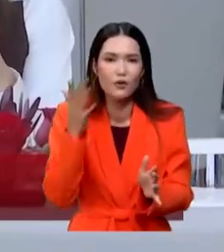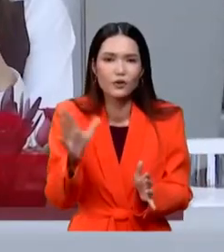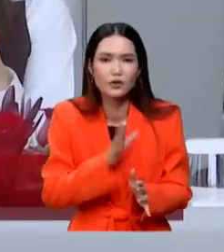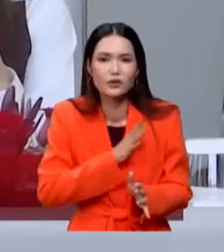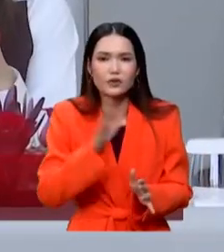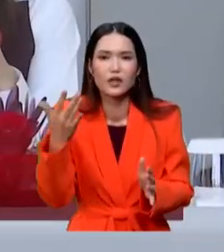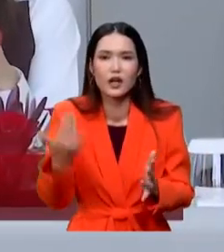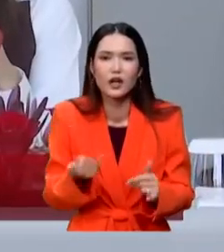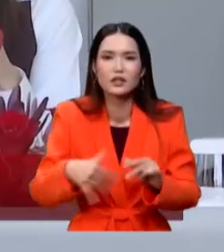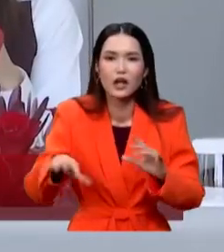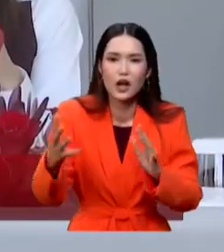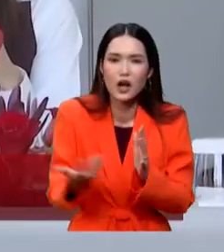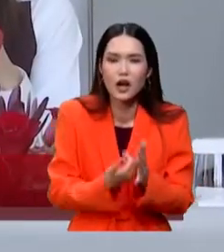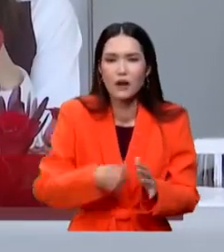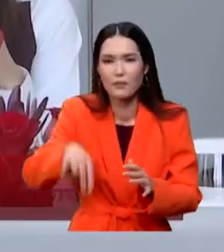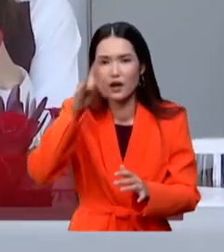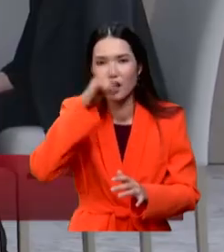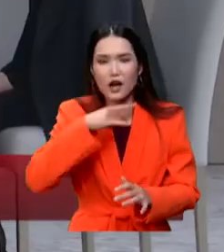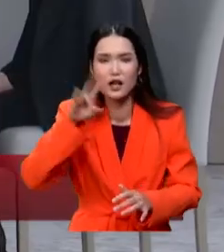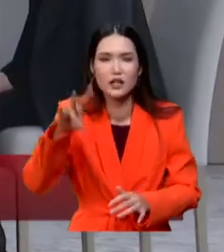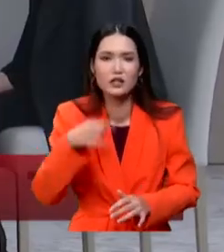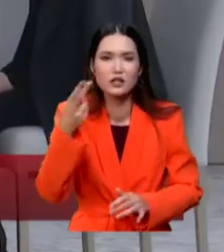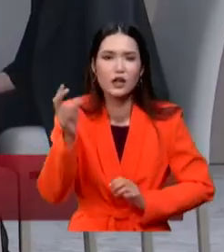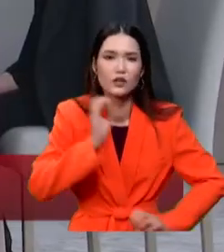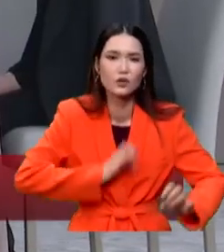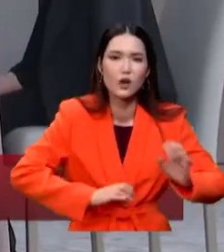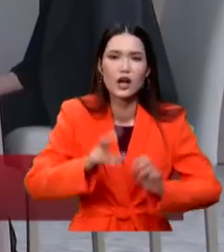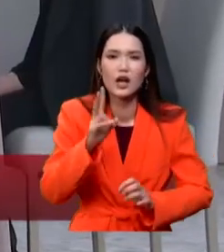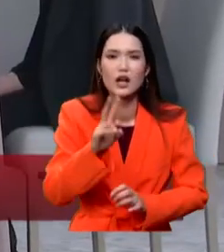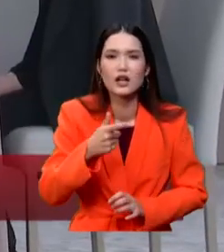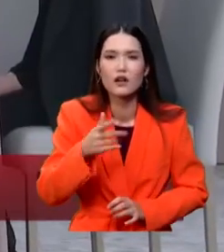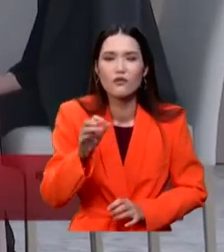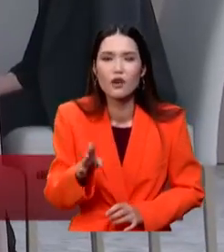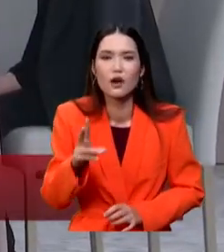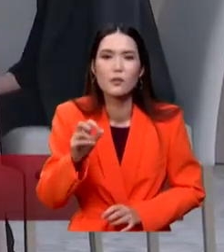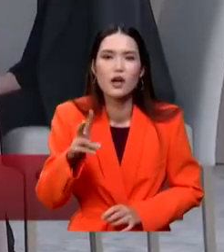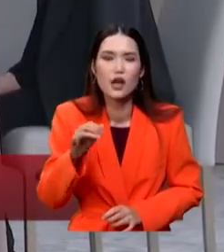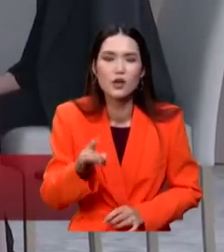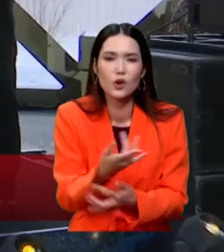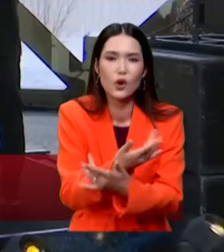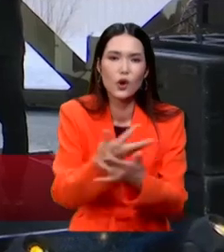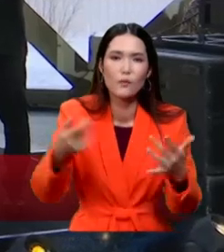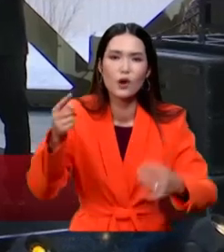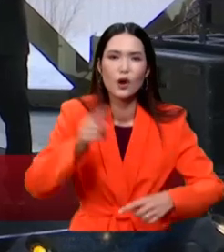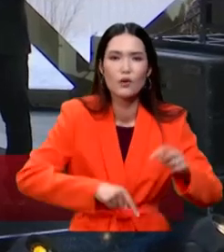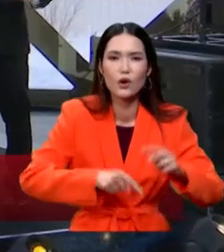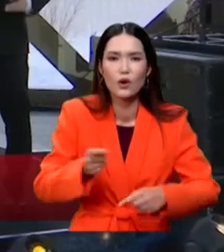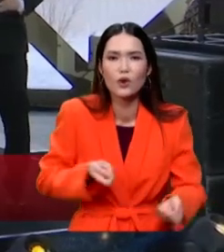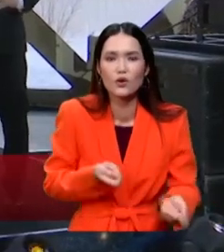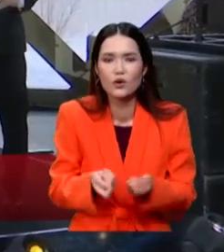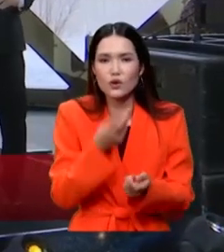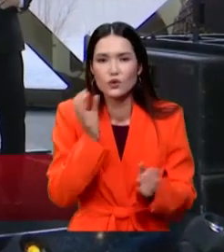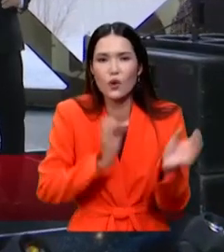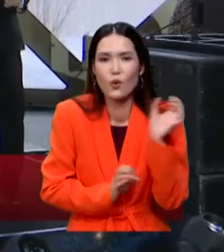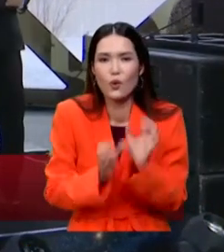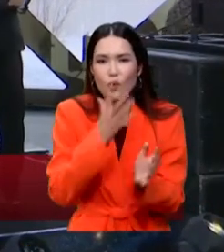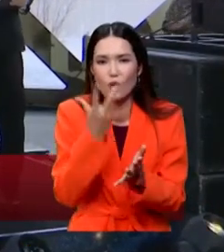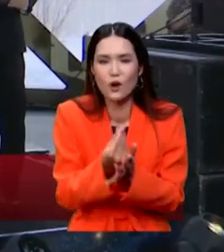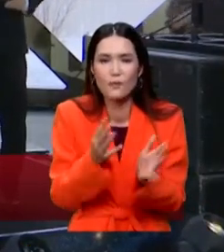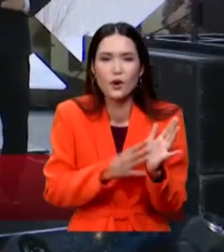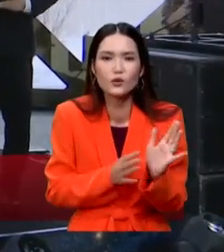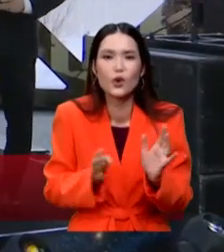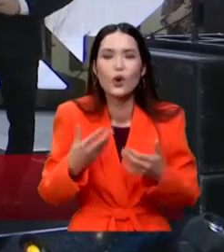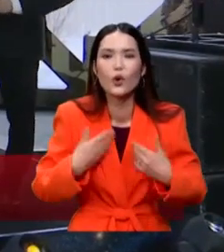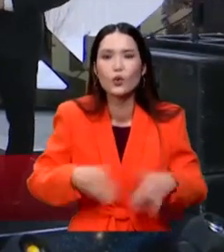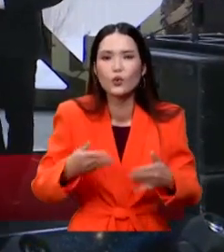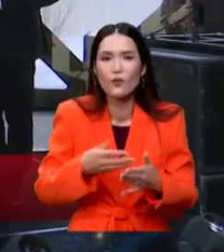ұлттық іріктеу нәтижесінде Қазақ ұлттық университеті, КБТУ, Есенов секілді бірнеше отандық жетекші университеттердің 9 студенті